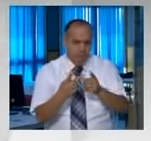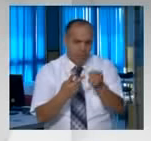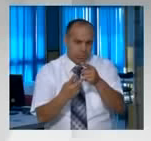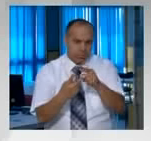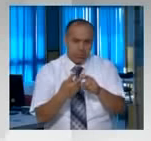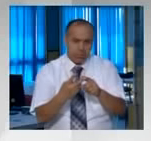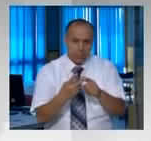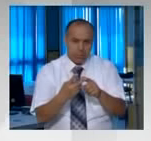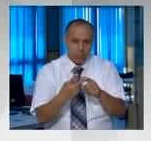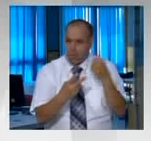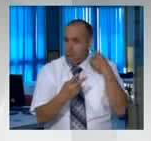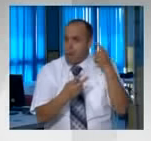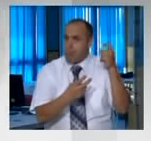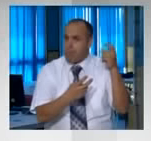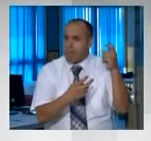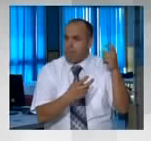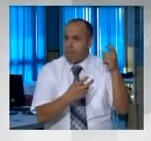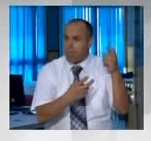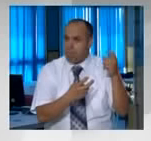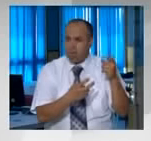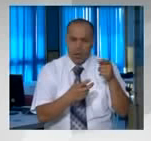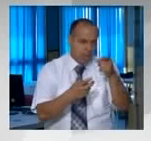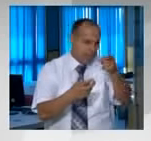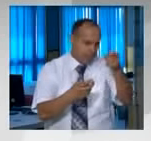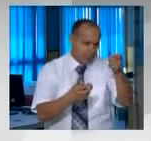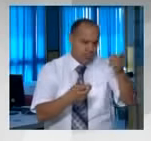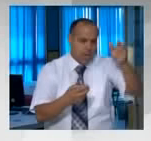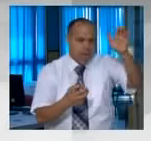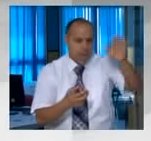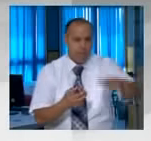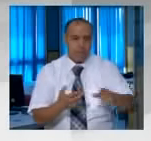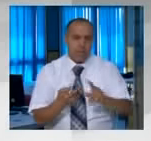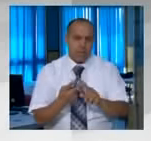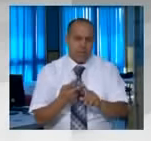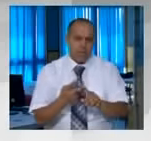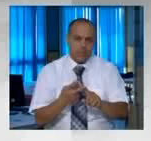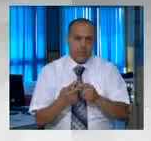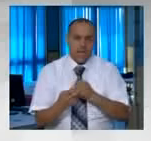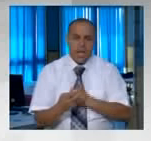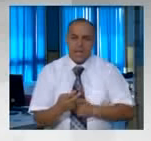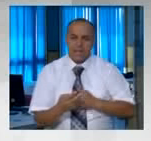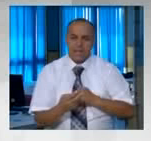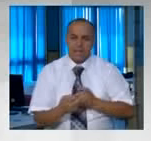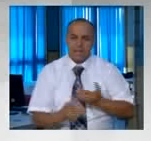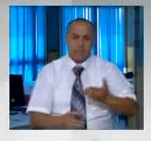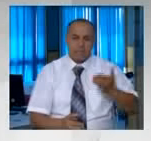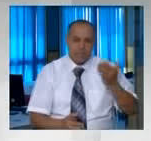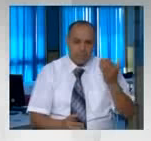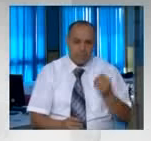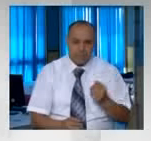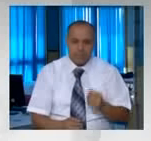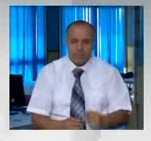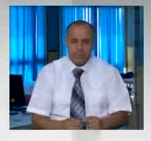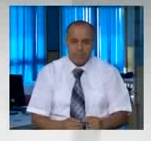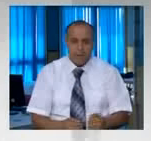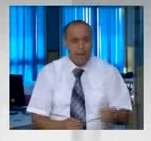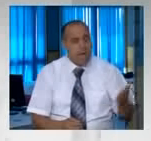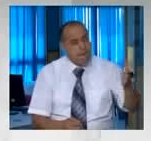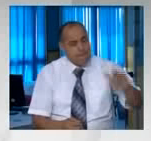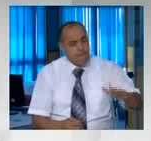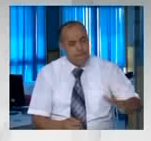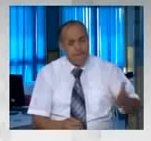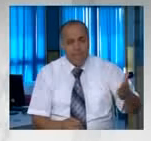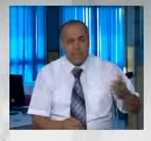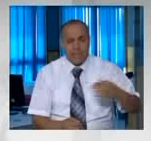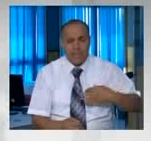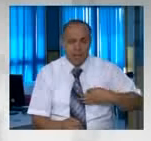وبعد تبادل اطلاق نار كثير تم القضاء على العنصر الارهابي الثاني، وللاسف يعني نترحموا على